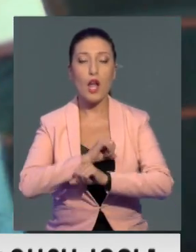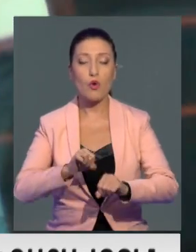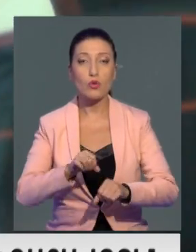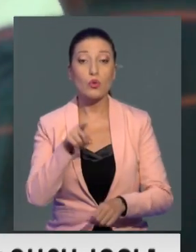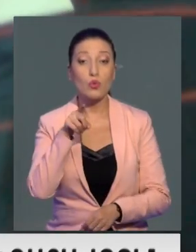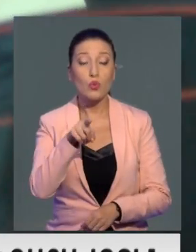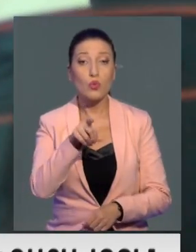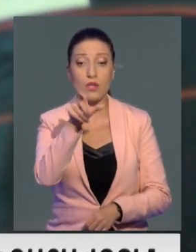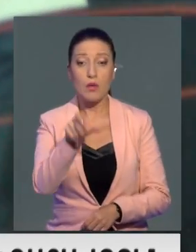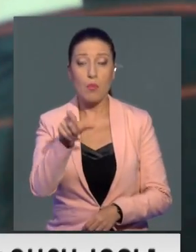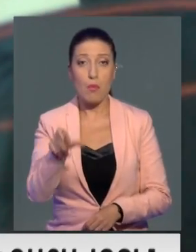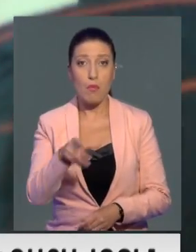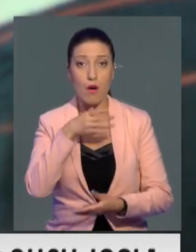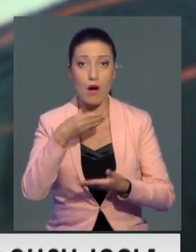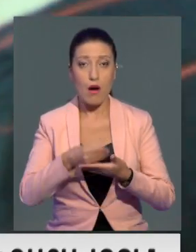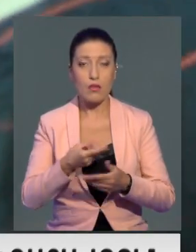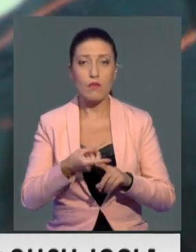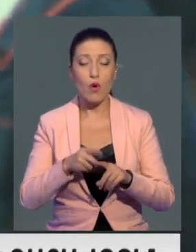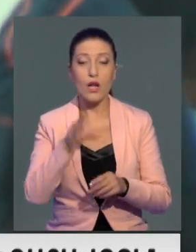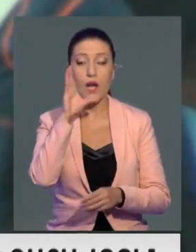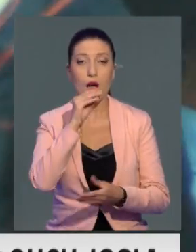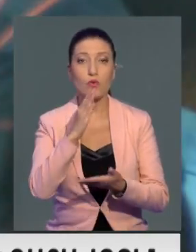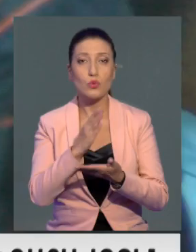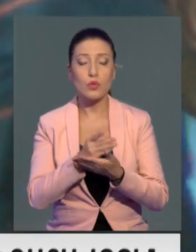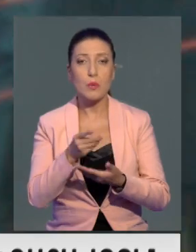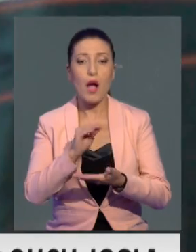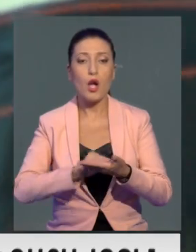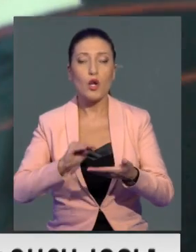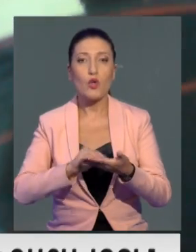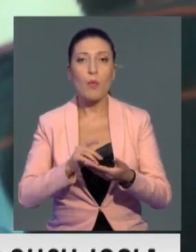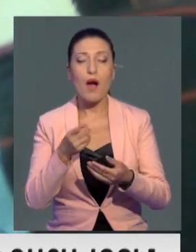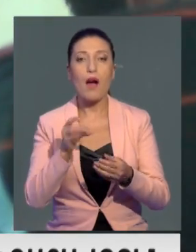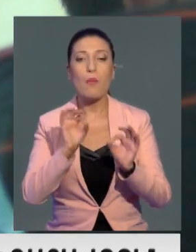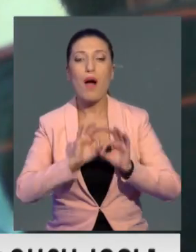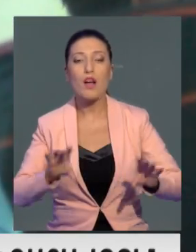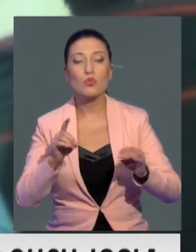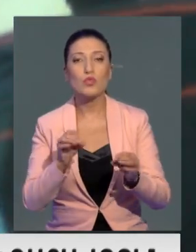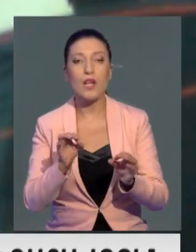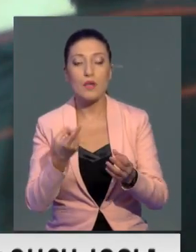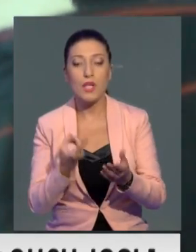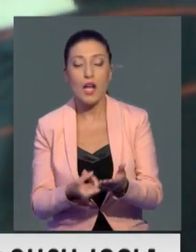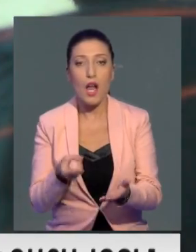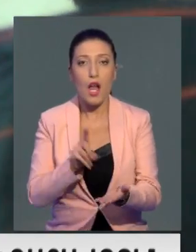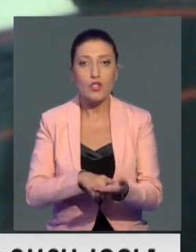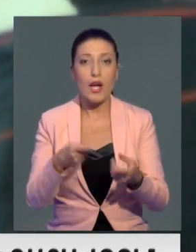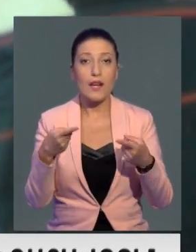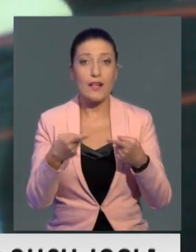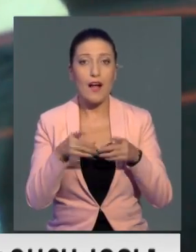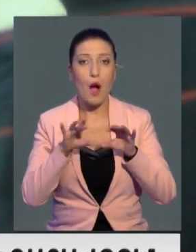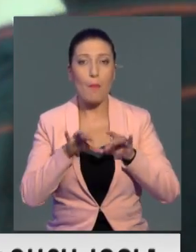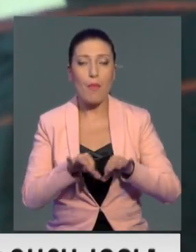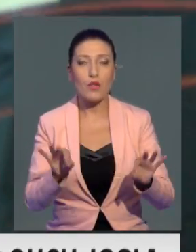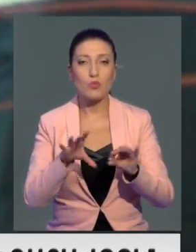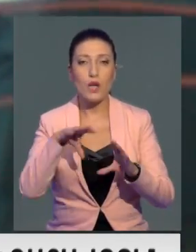եք, որը հնարավորություն ունի, որը գրում է ևս մեկ էջ այս քրեական գործի այս պատմությանը, թե ինչպիսին է լինելու